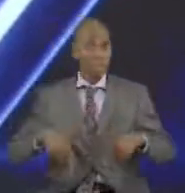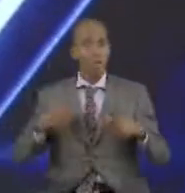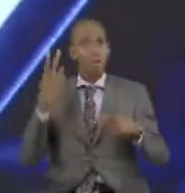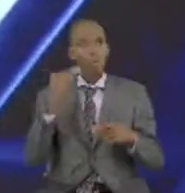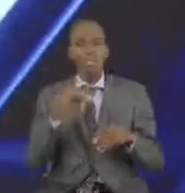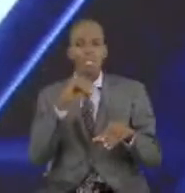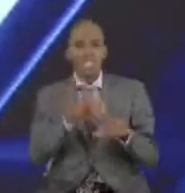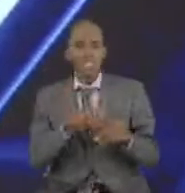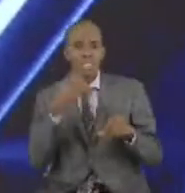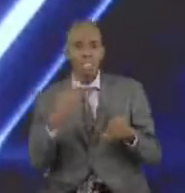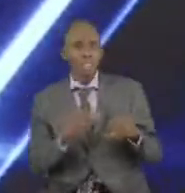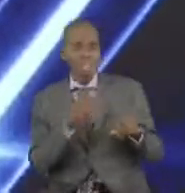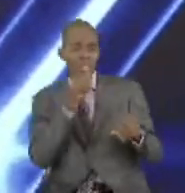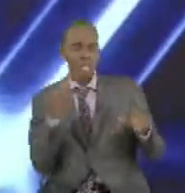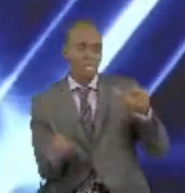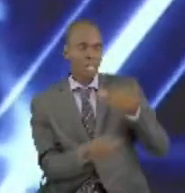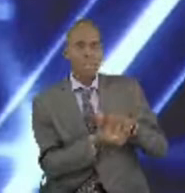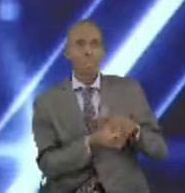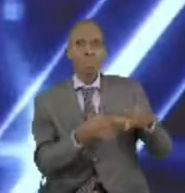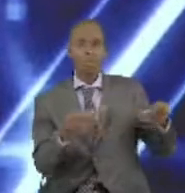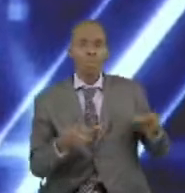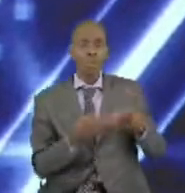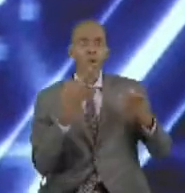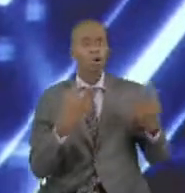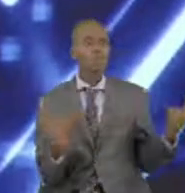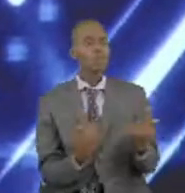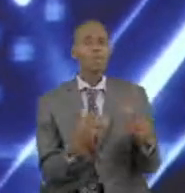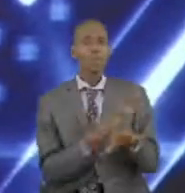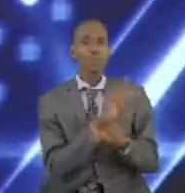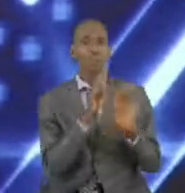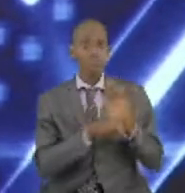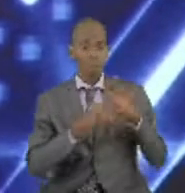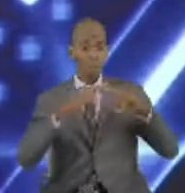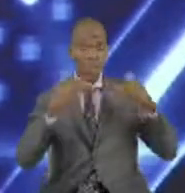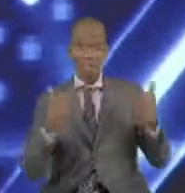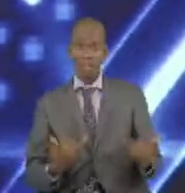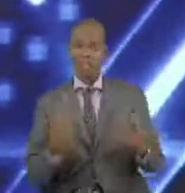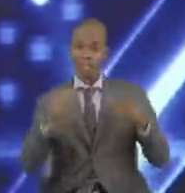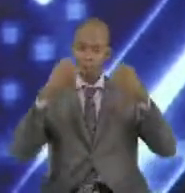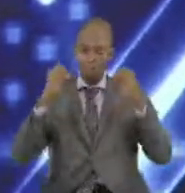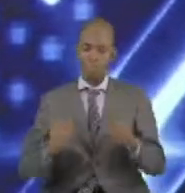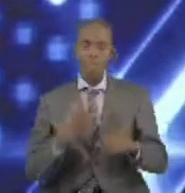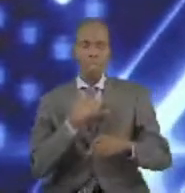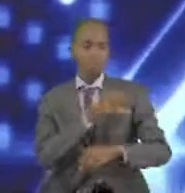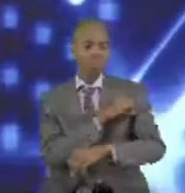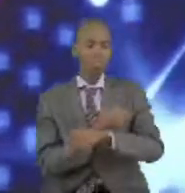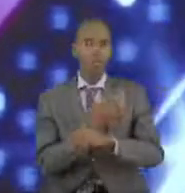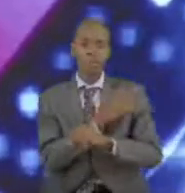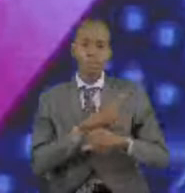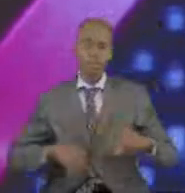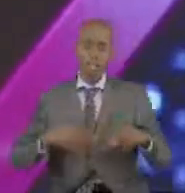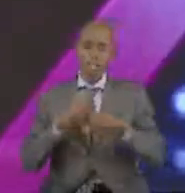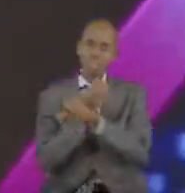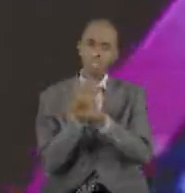emmener dans l'oeuf dans la fosse de pêcher maintenant la puissance de dieu la force du seigneur le salut du